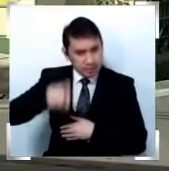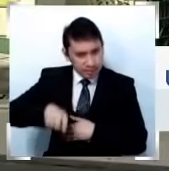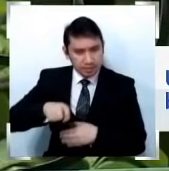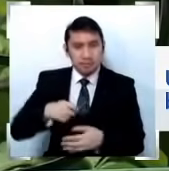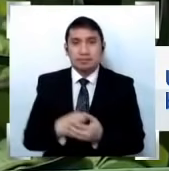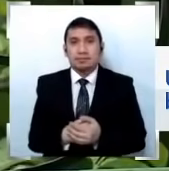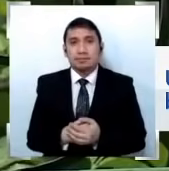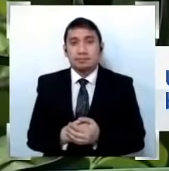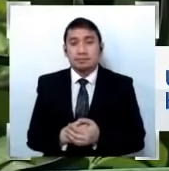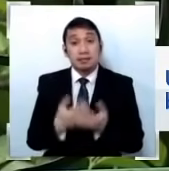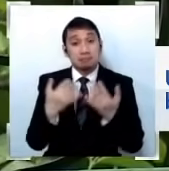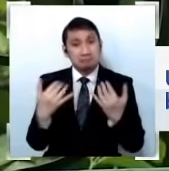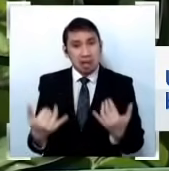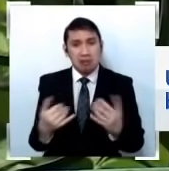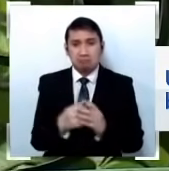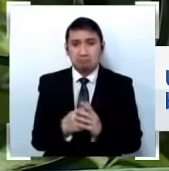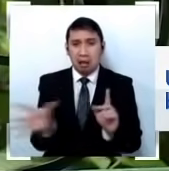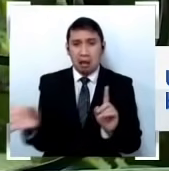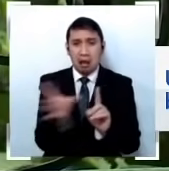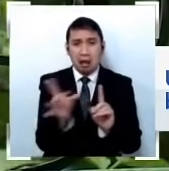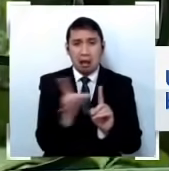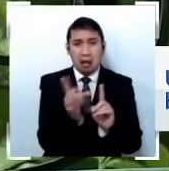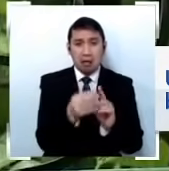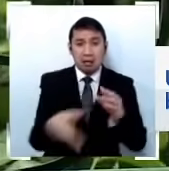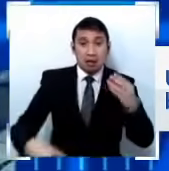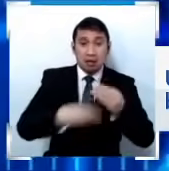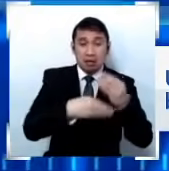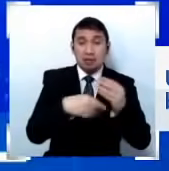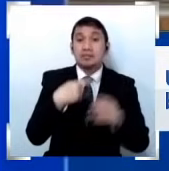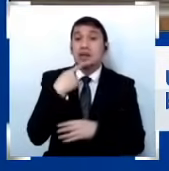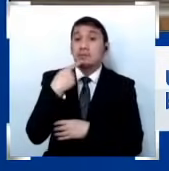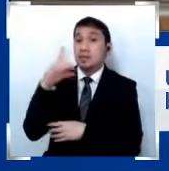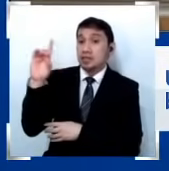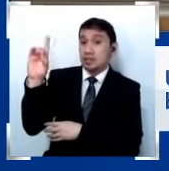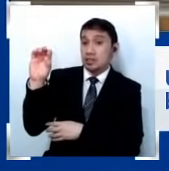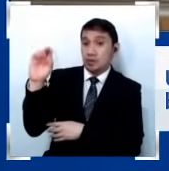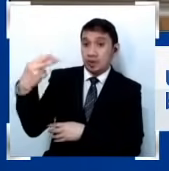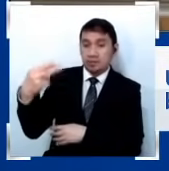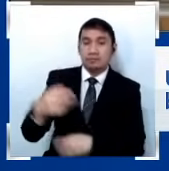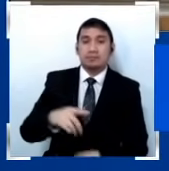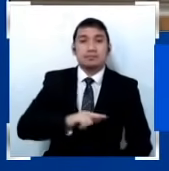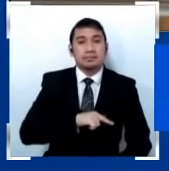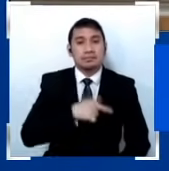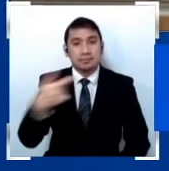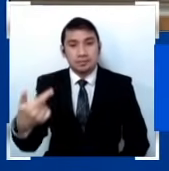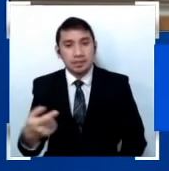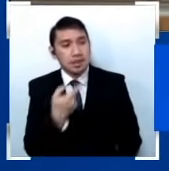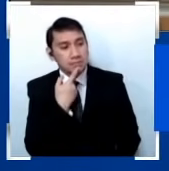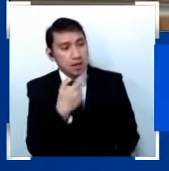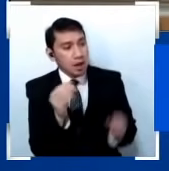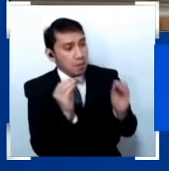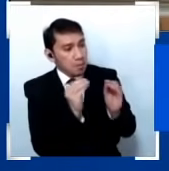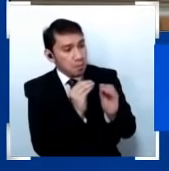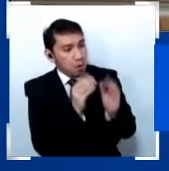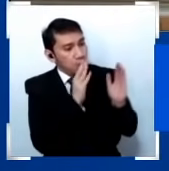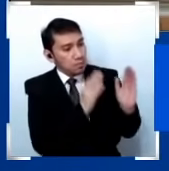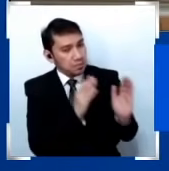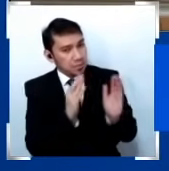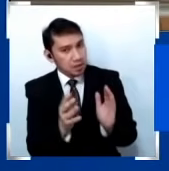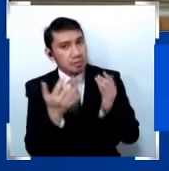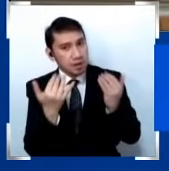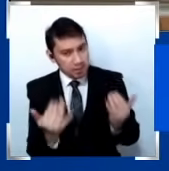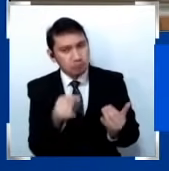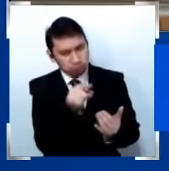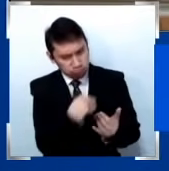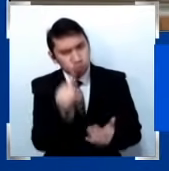pagtaas ng mga kaso, sabi ng Department of Health, we are more prepared than before. Dapat po nating paniwalaan yan. Nung una